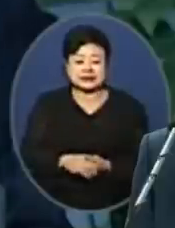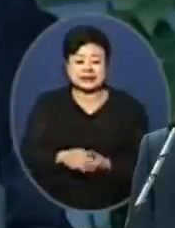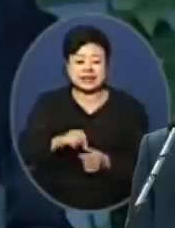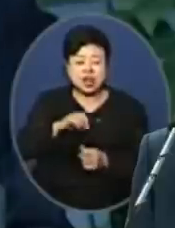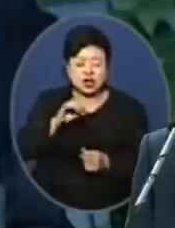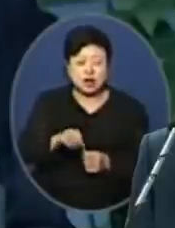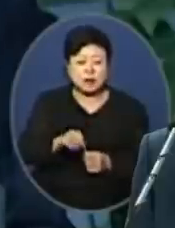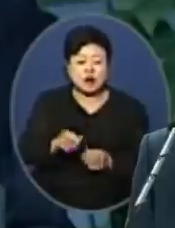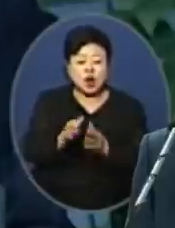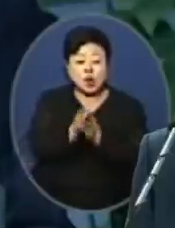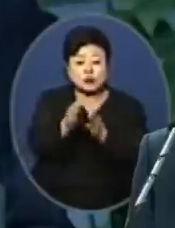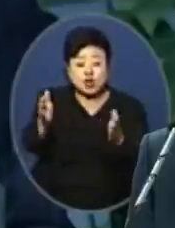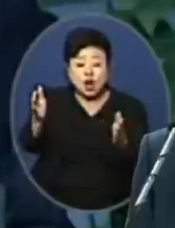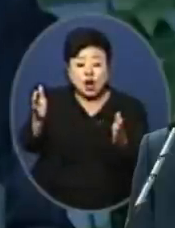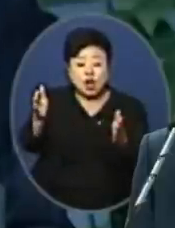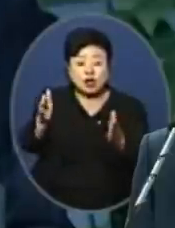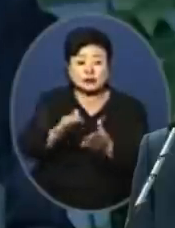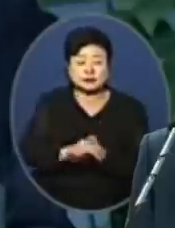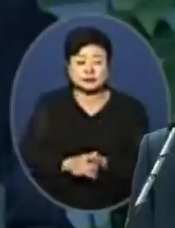형벌들로부터